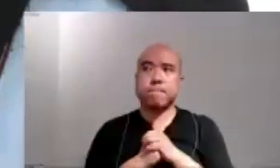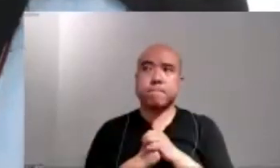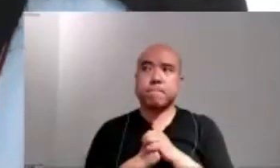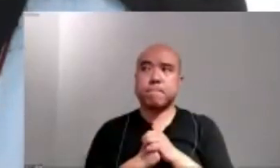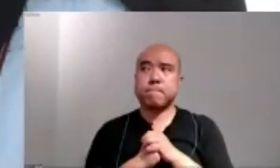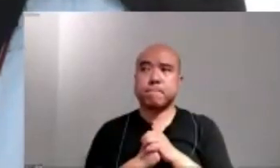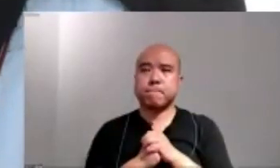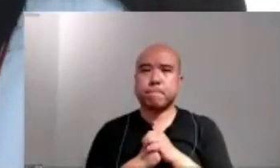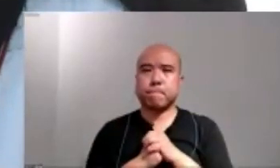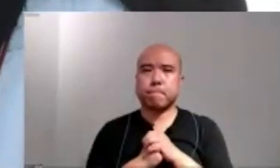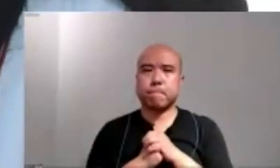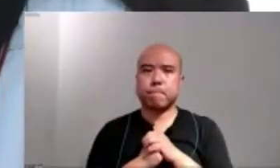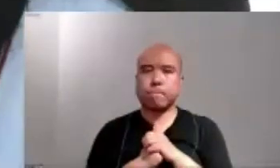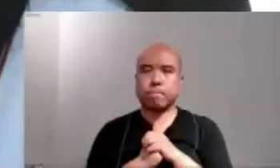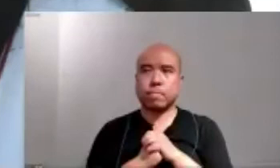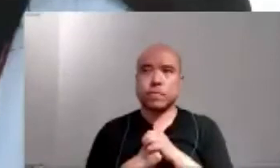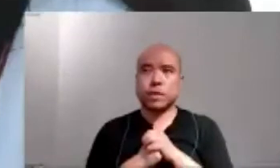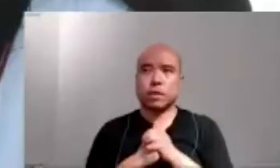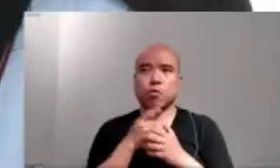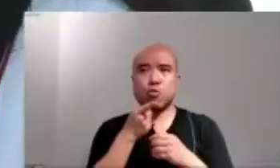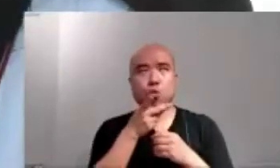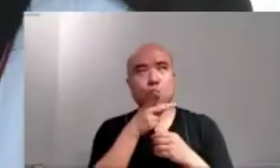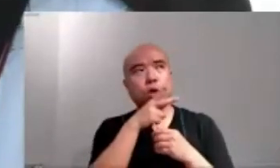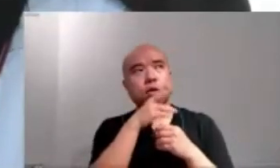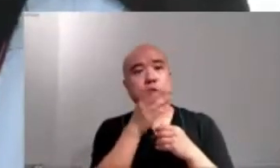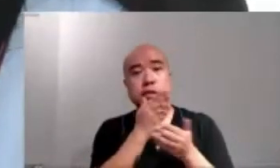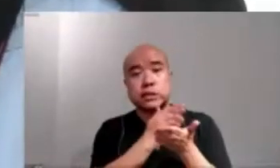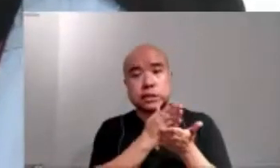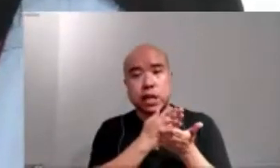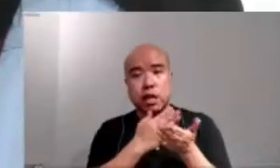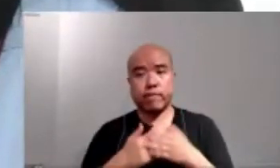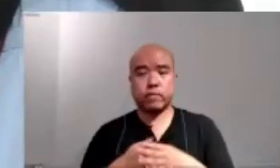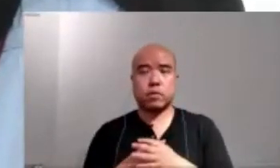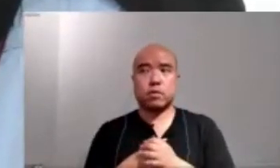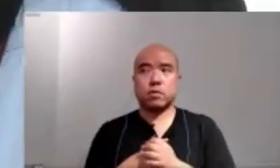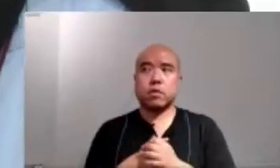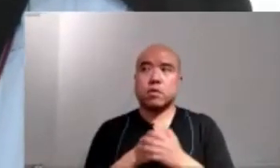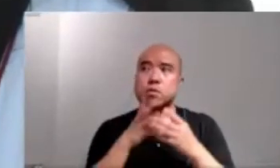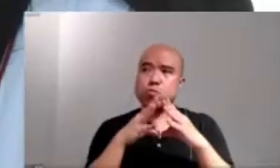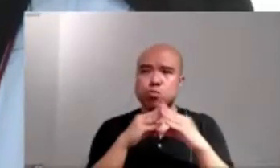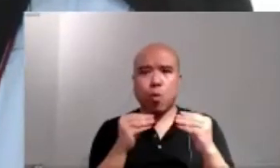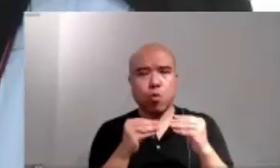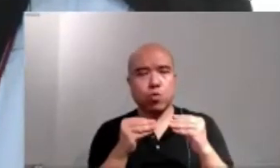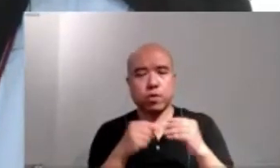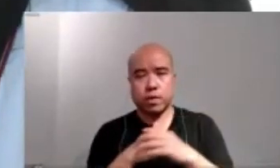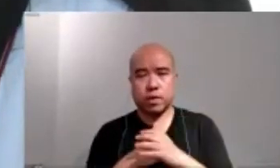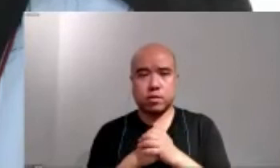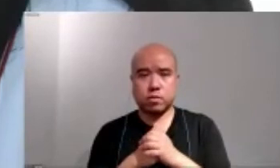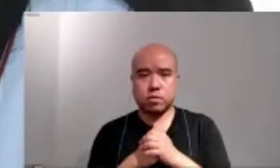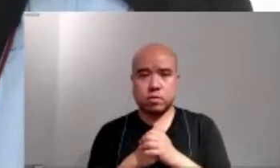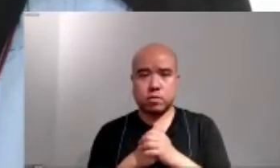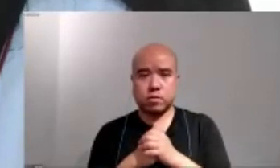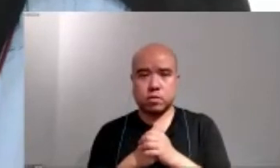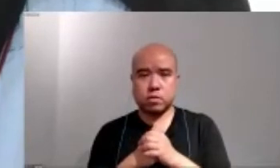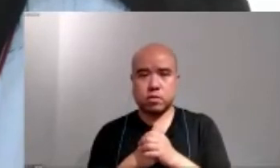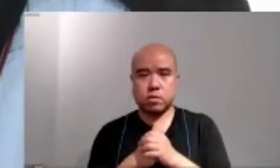正咁样去实行一次我哋成个嘅方案，睇下有咩需要改善嘅地方。咁就实现咗设计思维